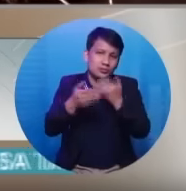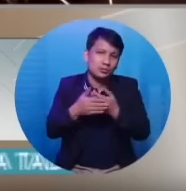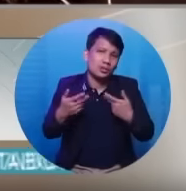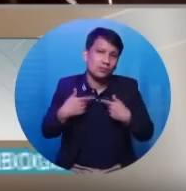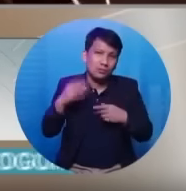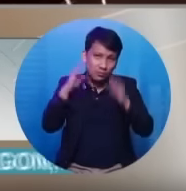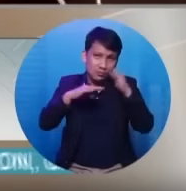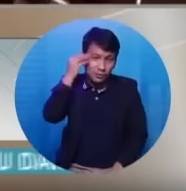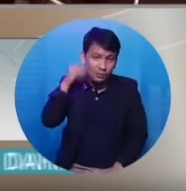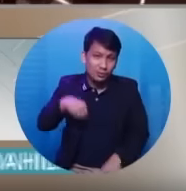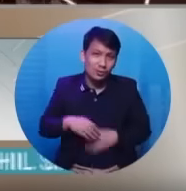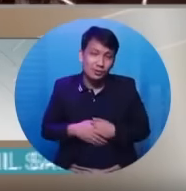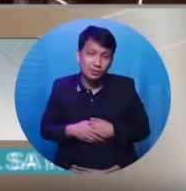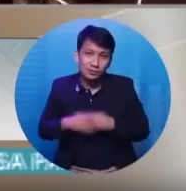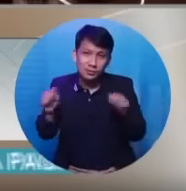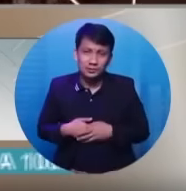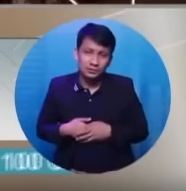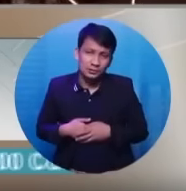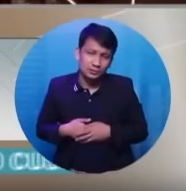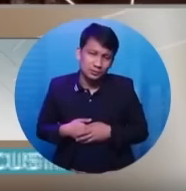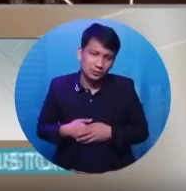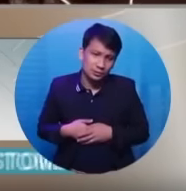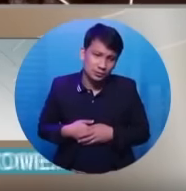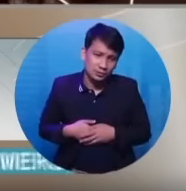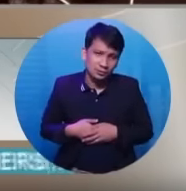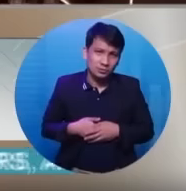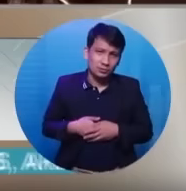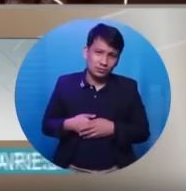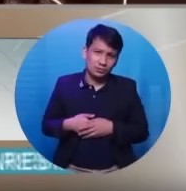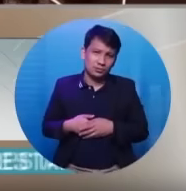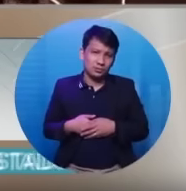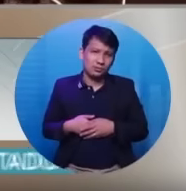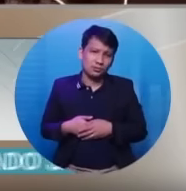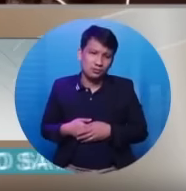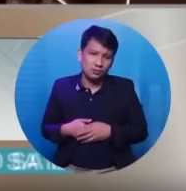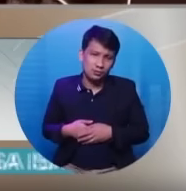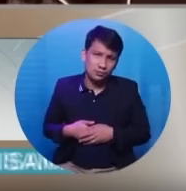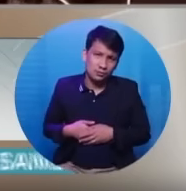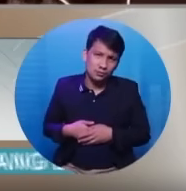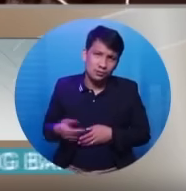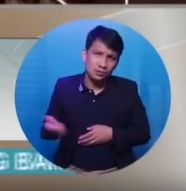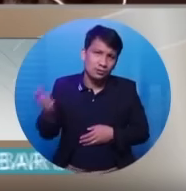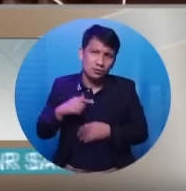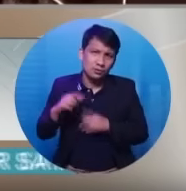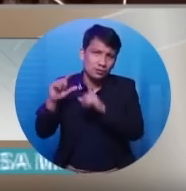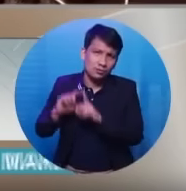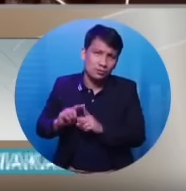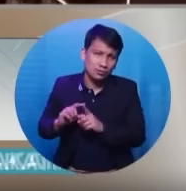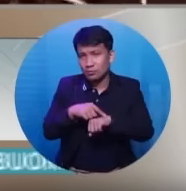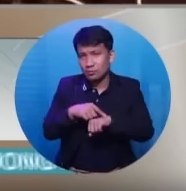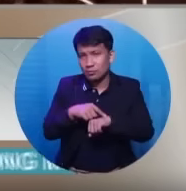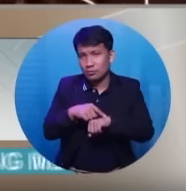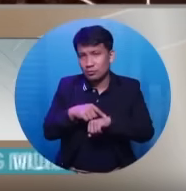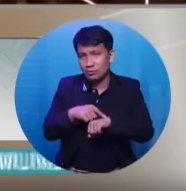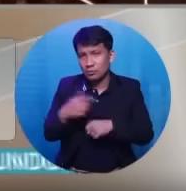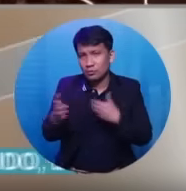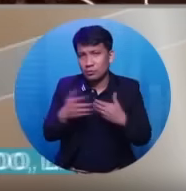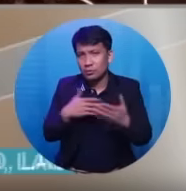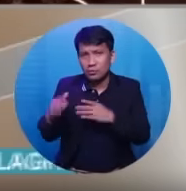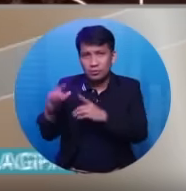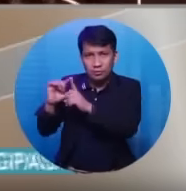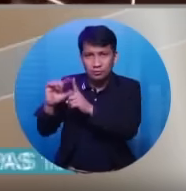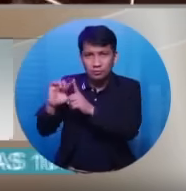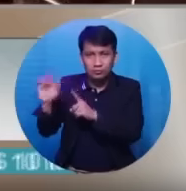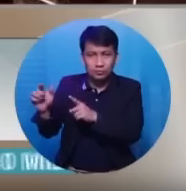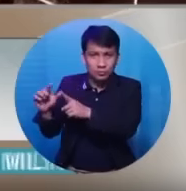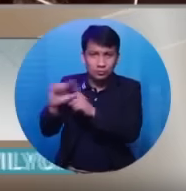kayong problema sa pag-iisip. Unfair naman sa inyo yon. Medyo ano po yung mga narinig yung salita, hindi na po maganda. Yung mga salita po ni